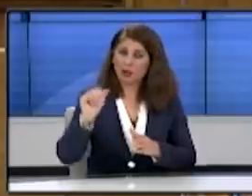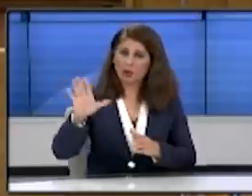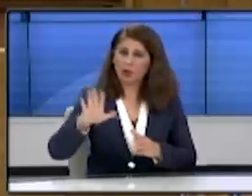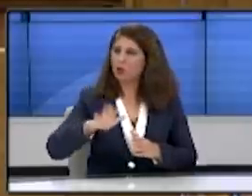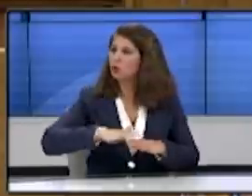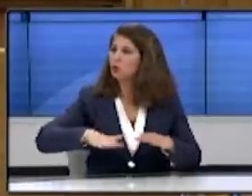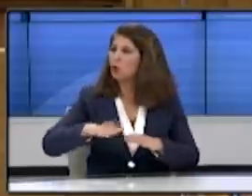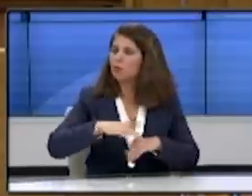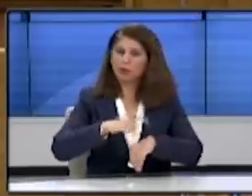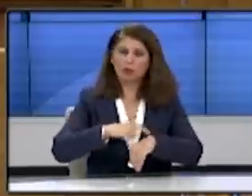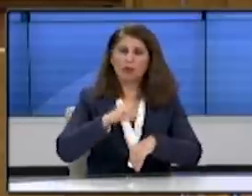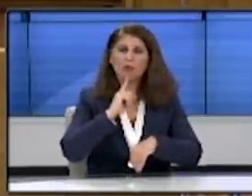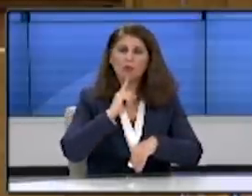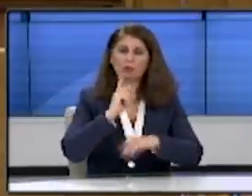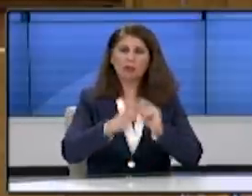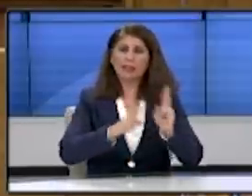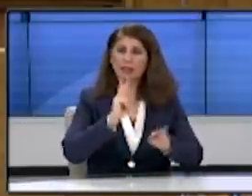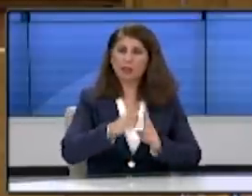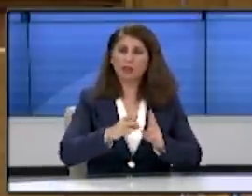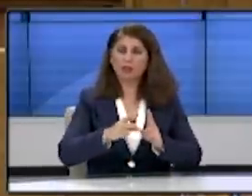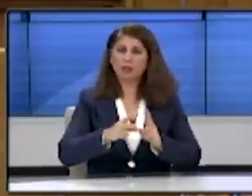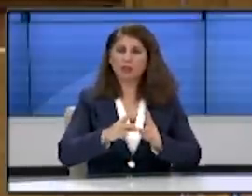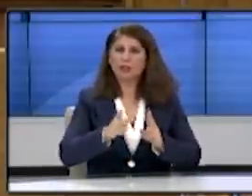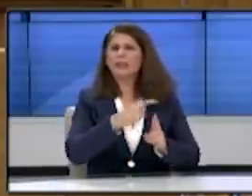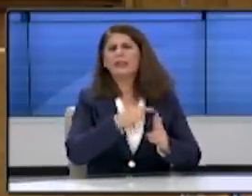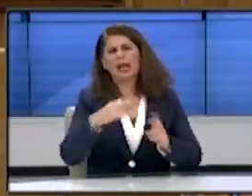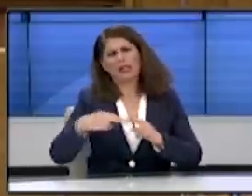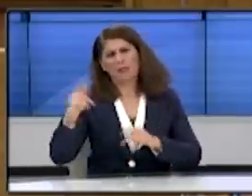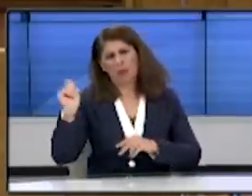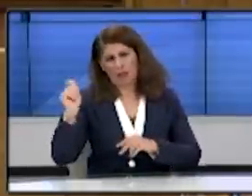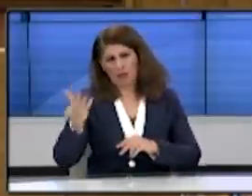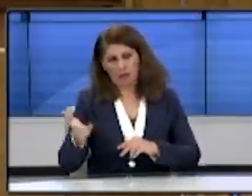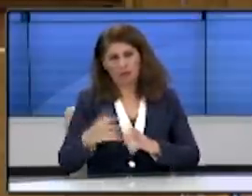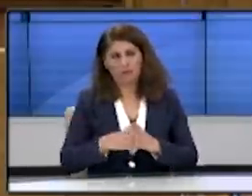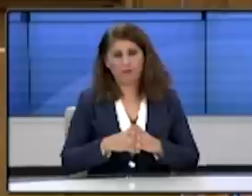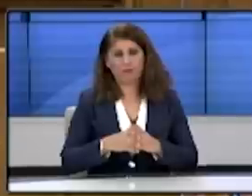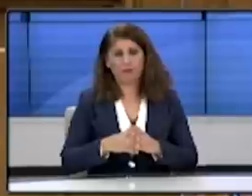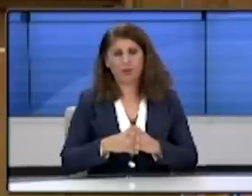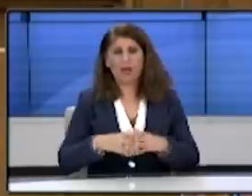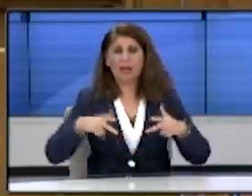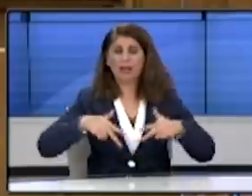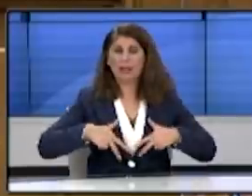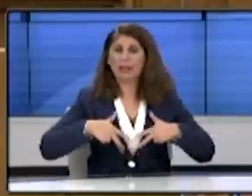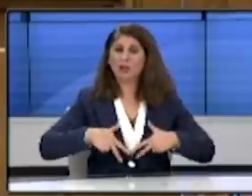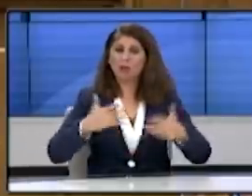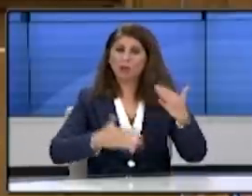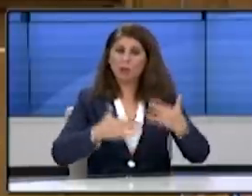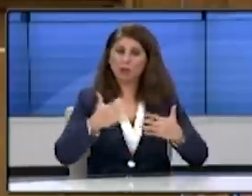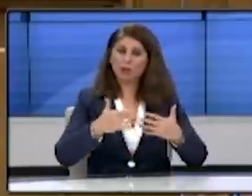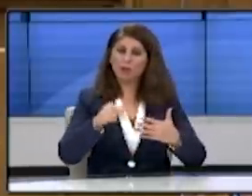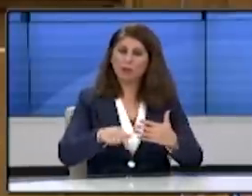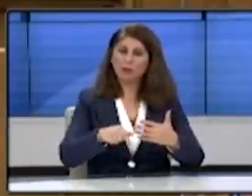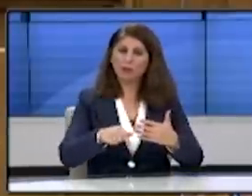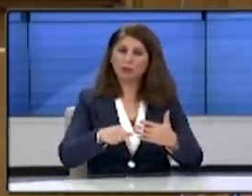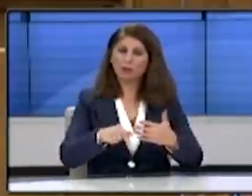και χρόνου όπως σας καταλογίζει η αξιωματική αντιπολίτευση. Ο κρατικός προϋπολογισμός είναι